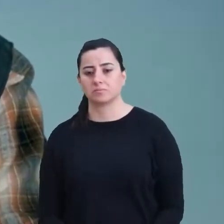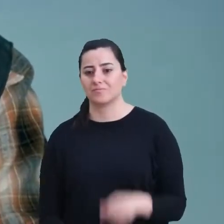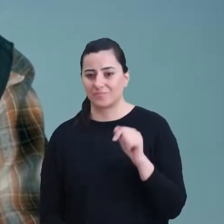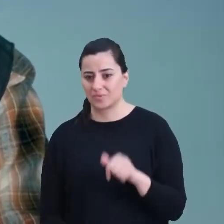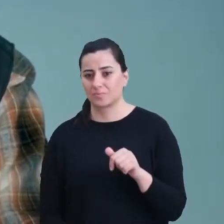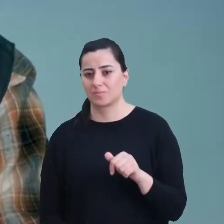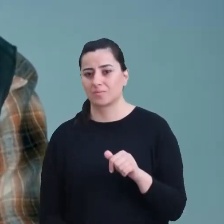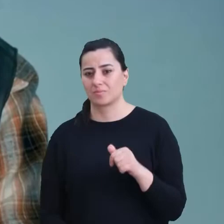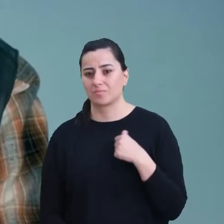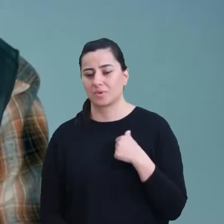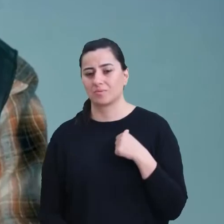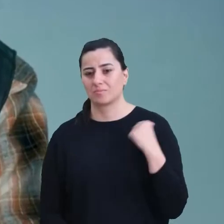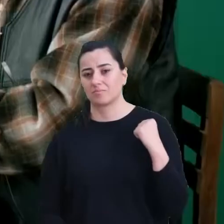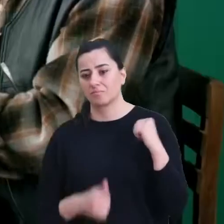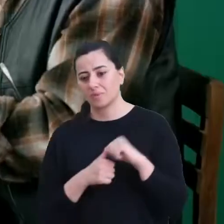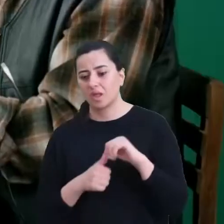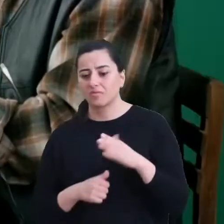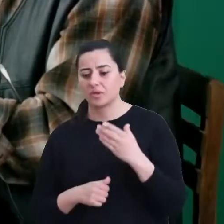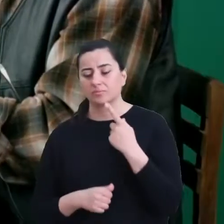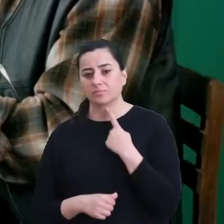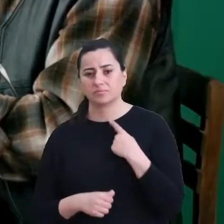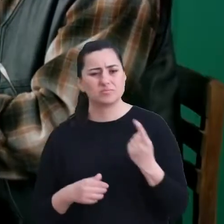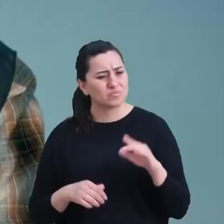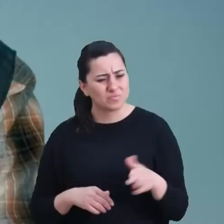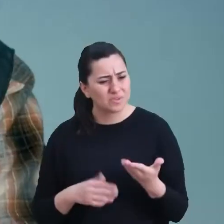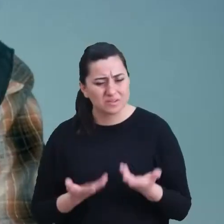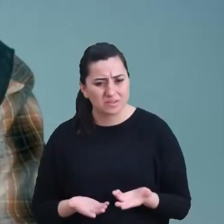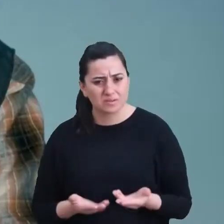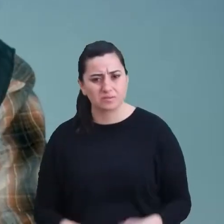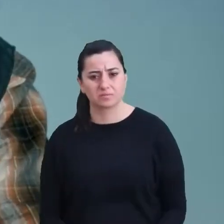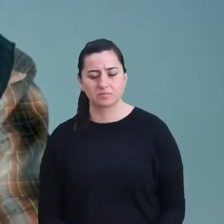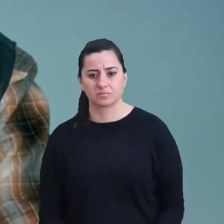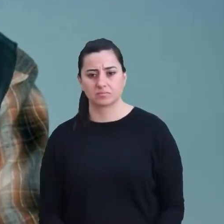İşte şimdi ben geri caydım gari. Ne demek lan geri caydım?